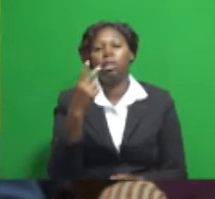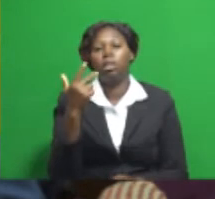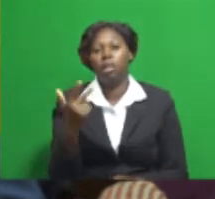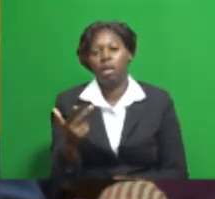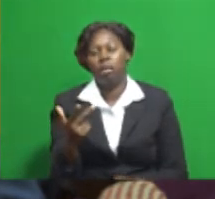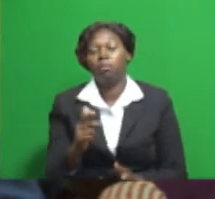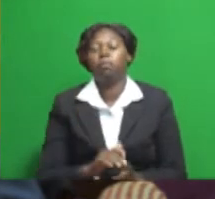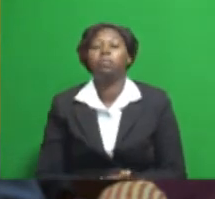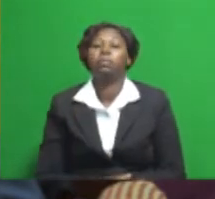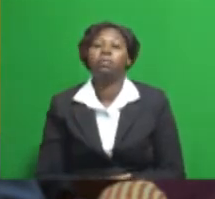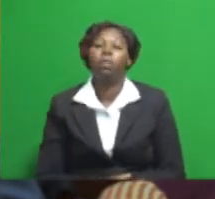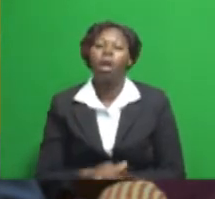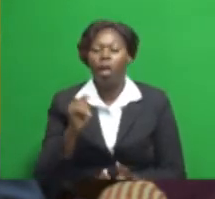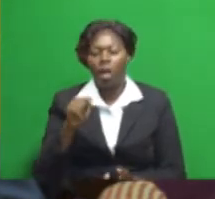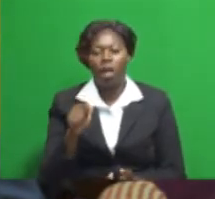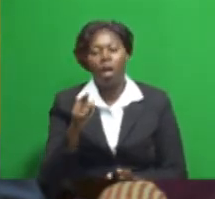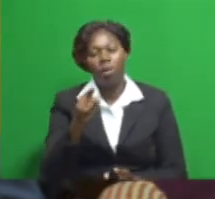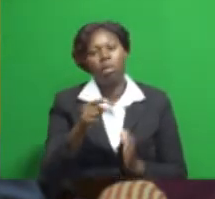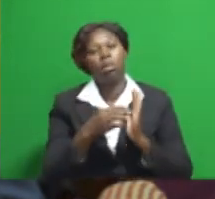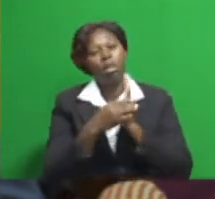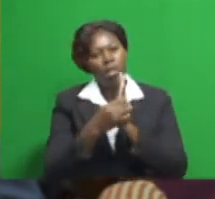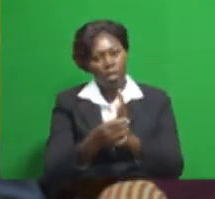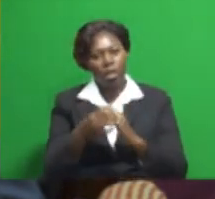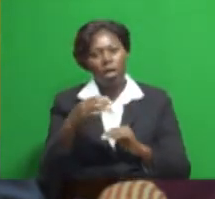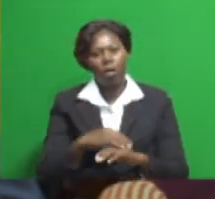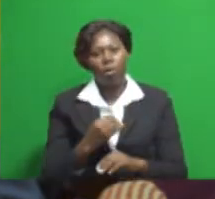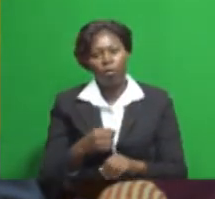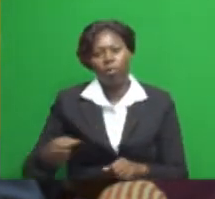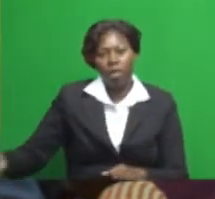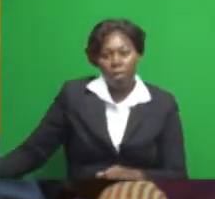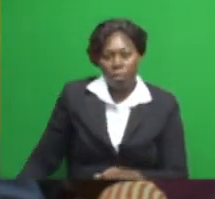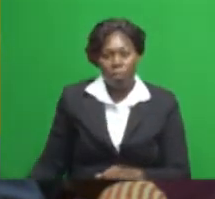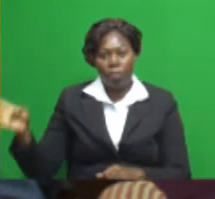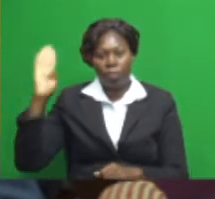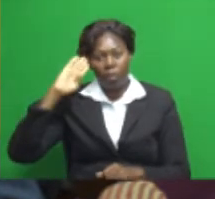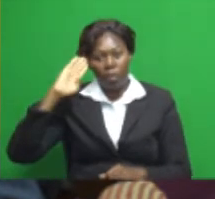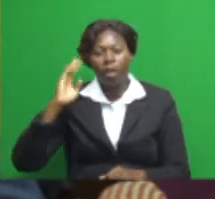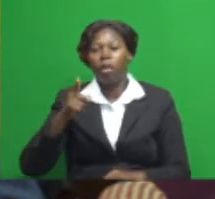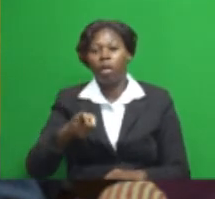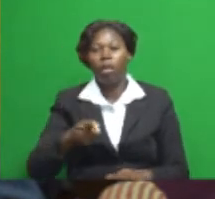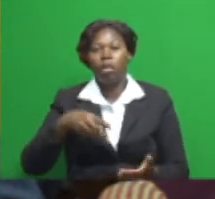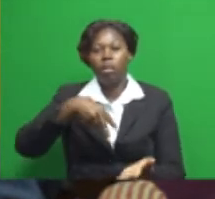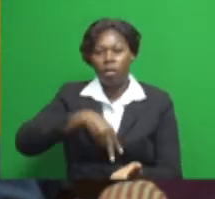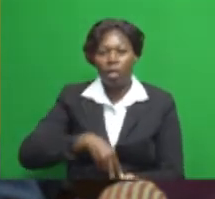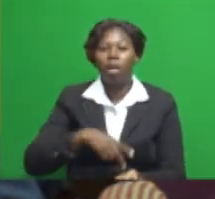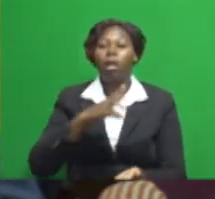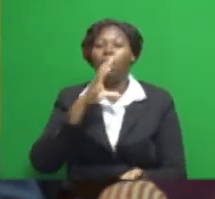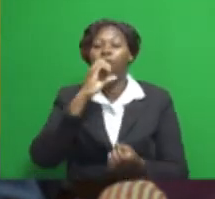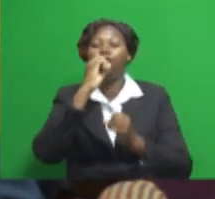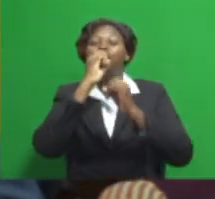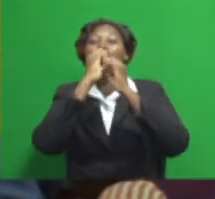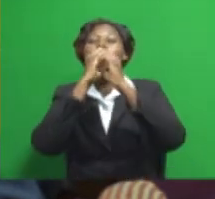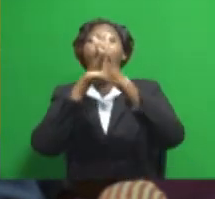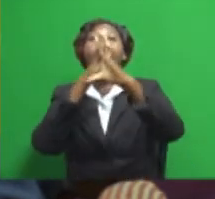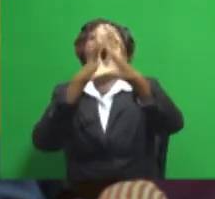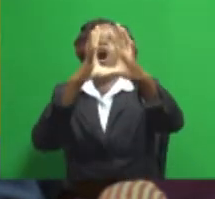ipapo mukuru wavatarira akamira akadanidzira nenzwi guru norurimi rwavajudha akataura achiti inzwai